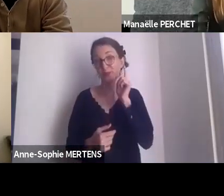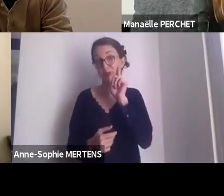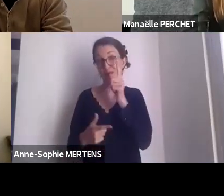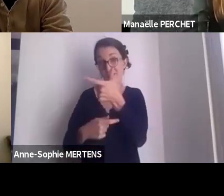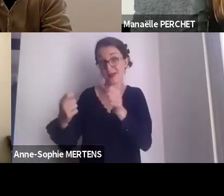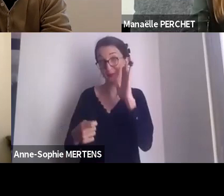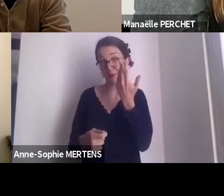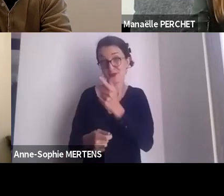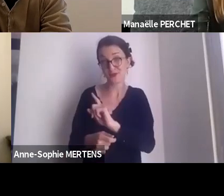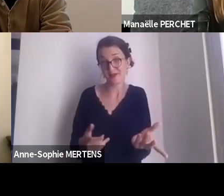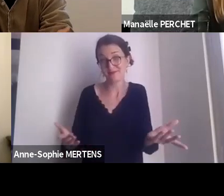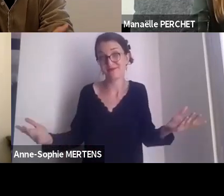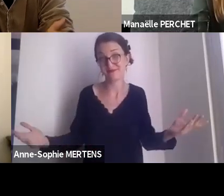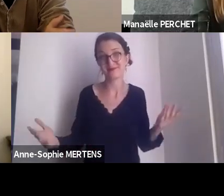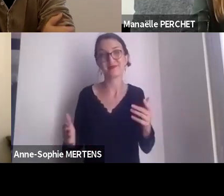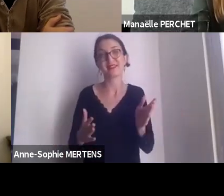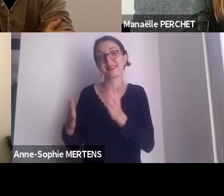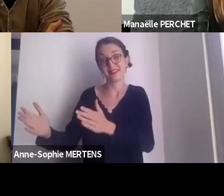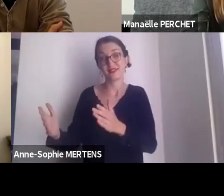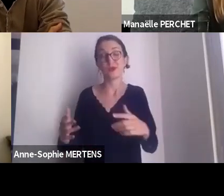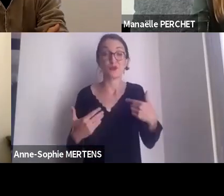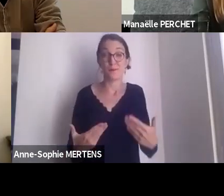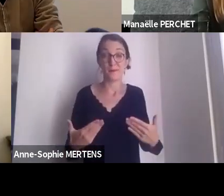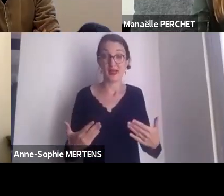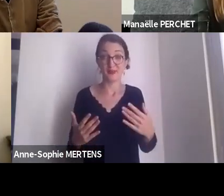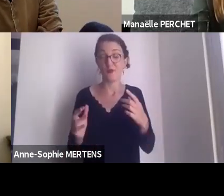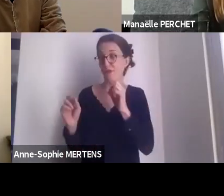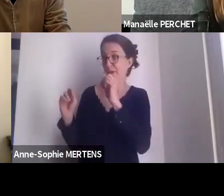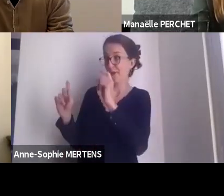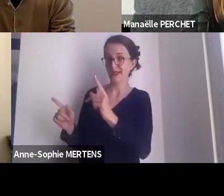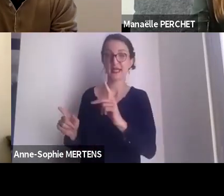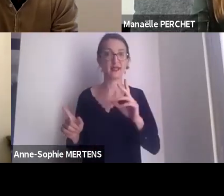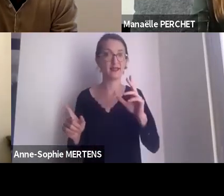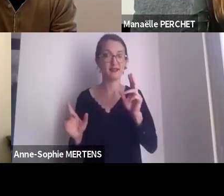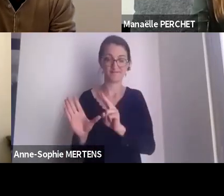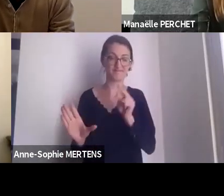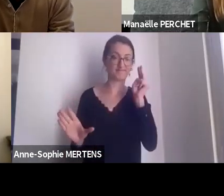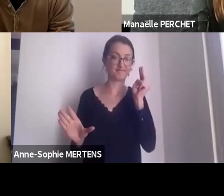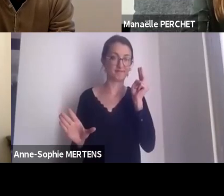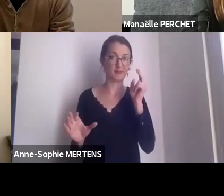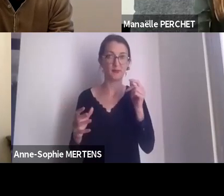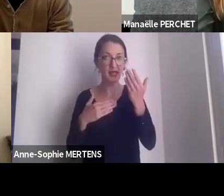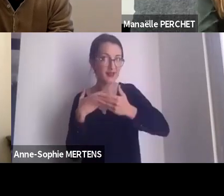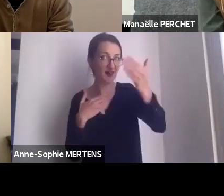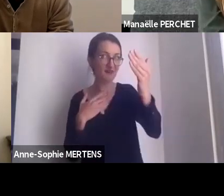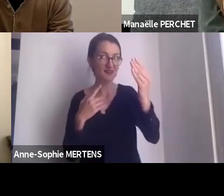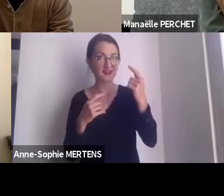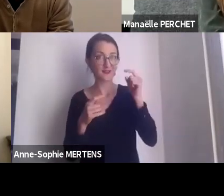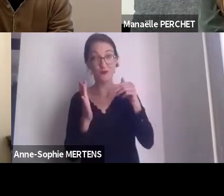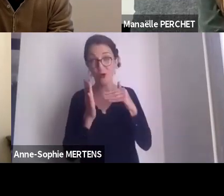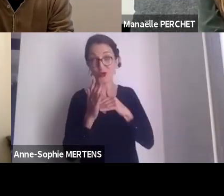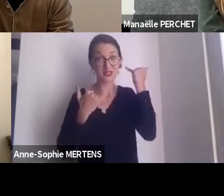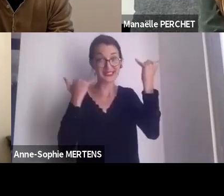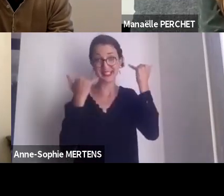de nouveau, on est en train de refaire appel à notre créativité pour préparer les futurs marchés. Et puis on espère aussi que la